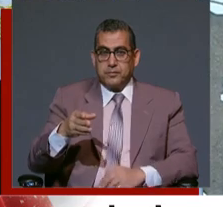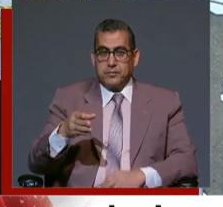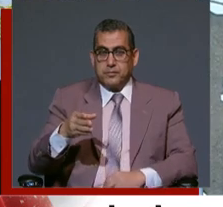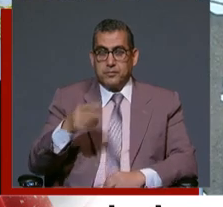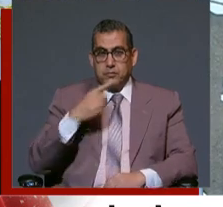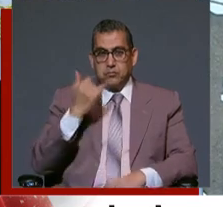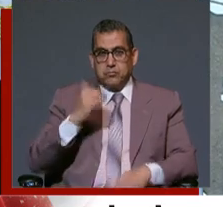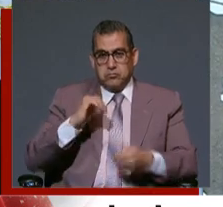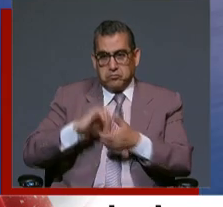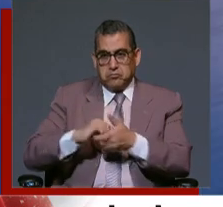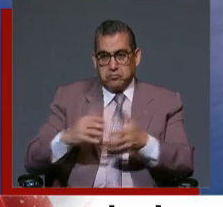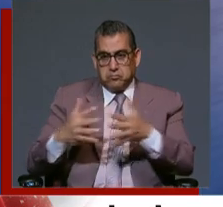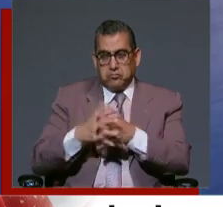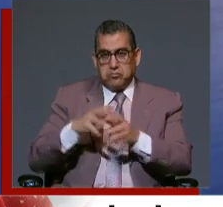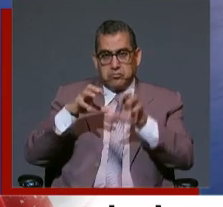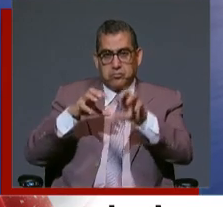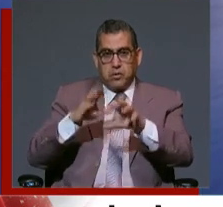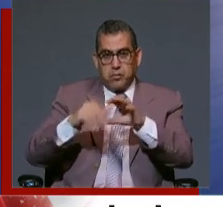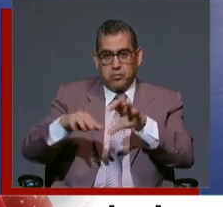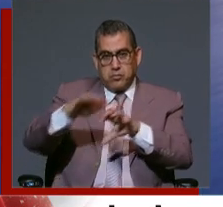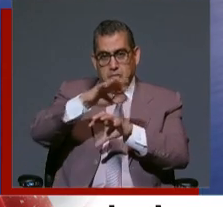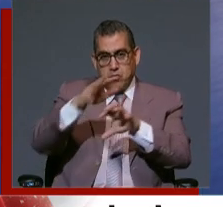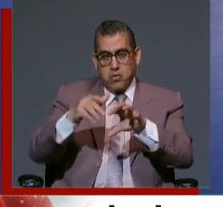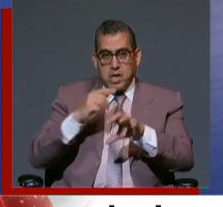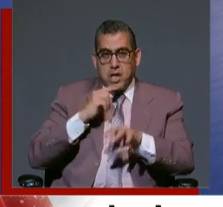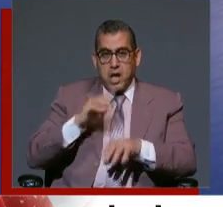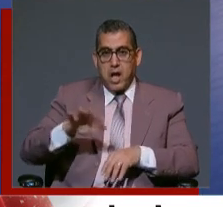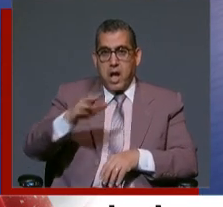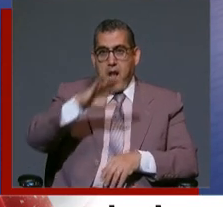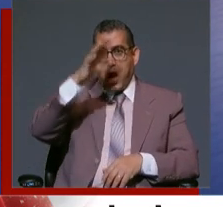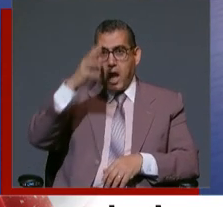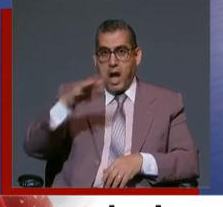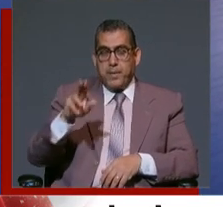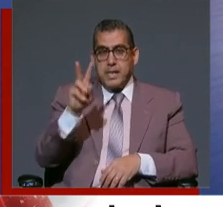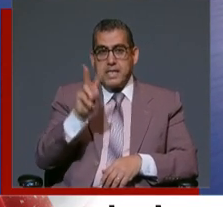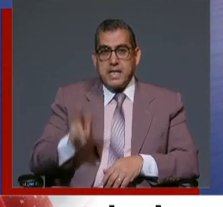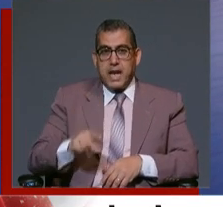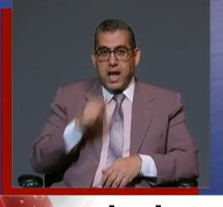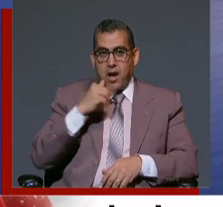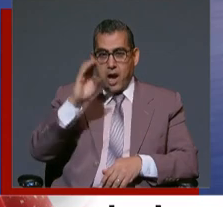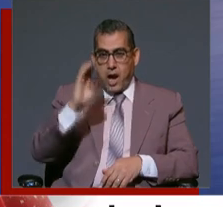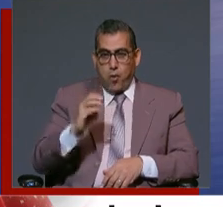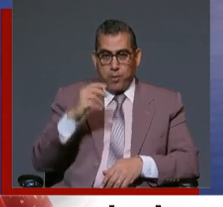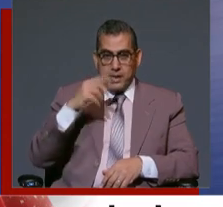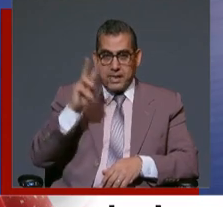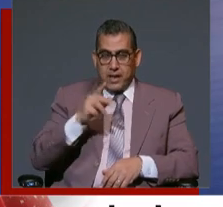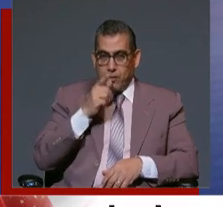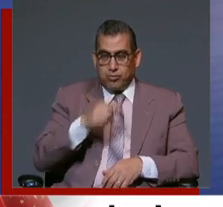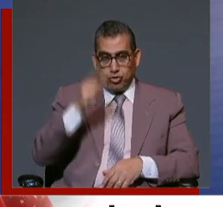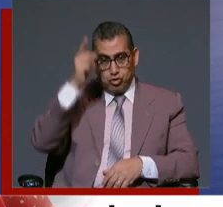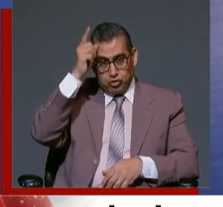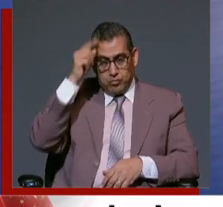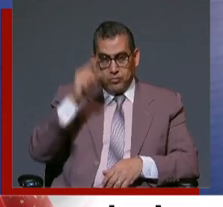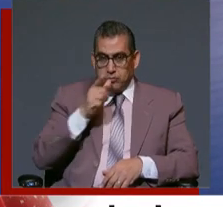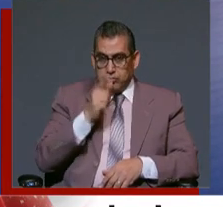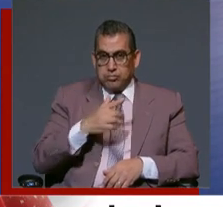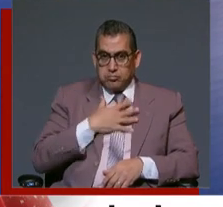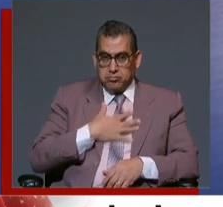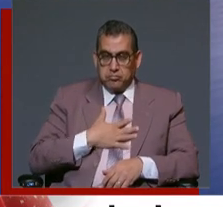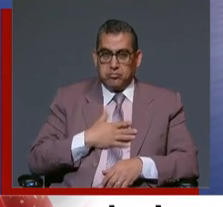وتعززها موقعها عند سفح جبل سيناء الأسطوري فستكون للأسف